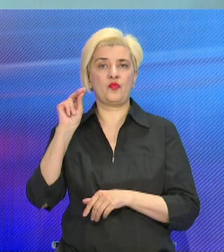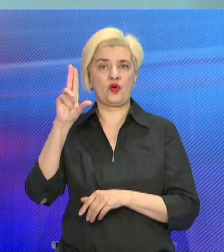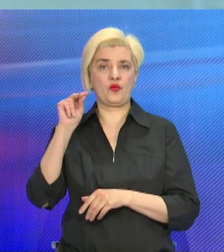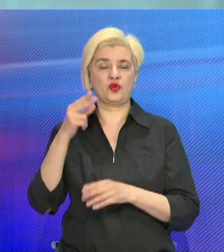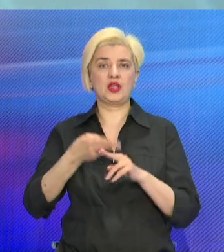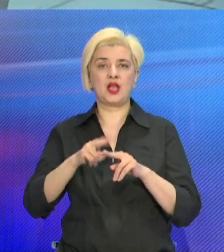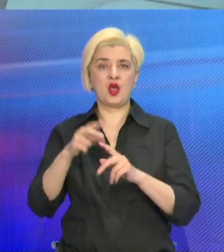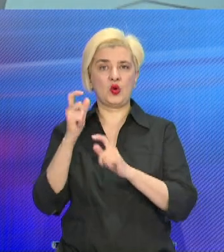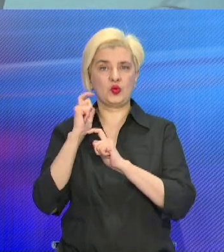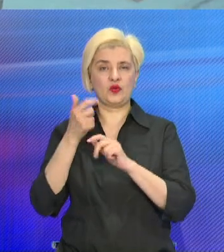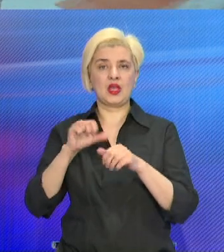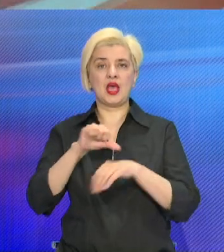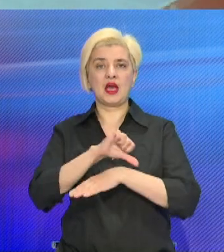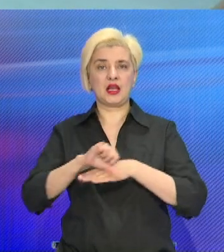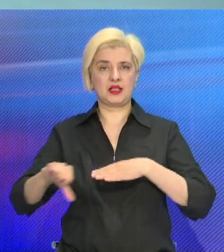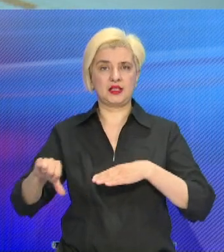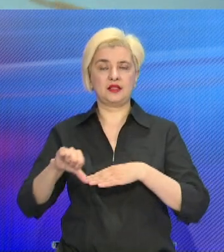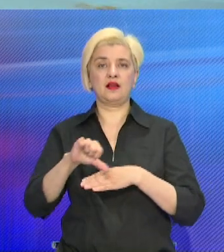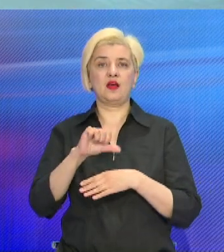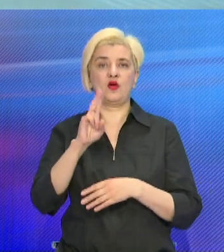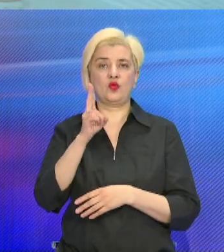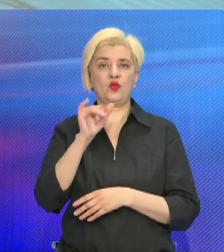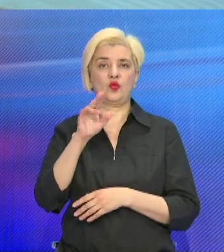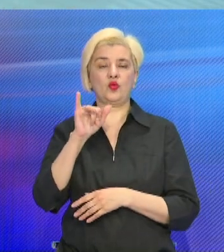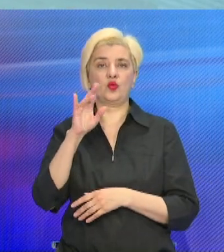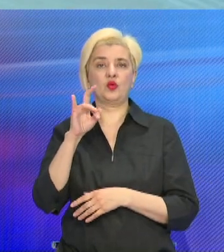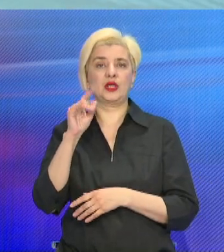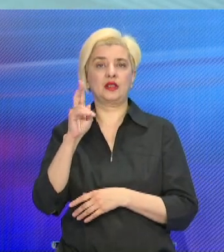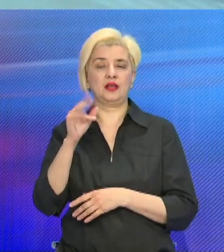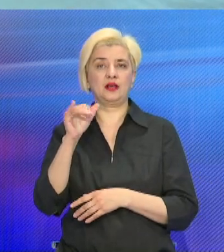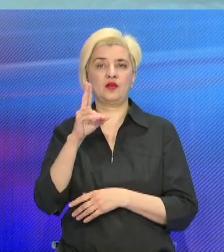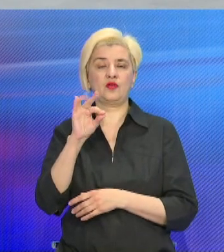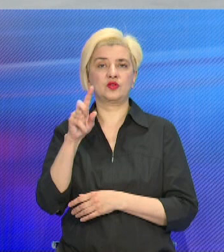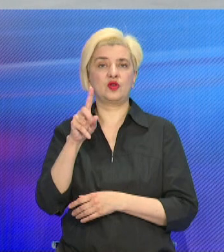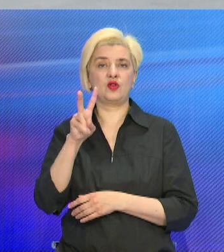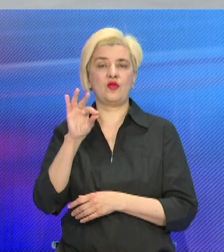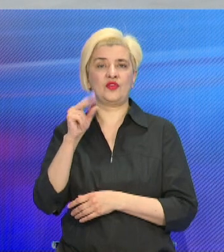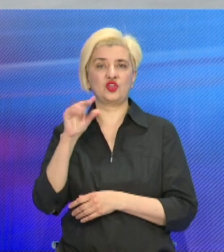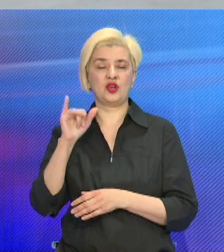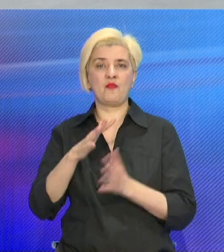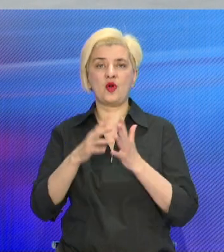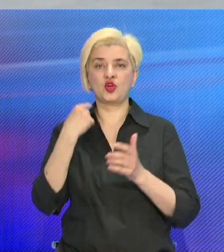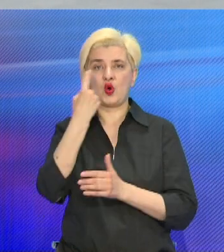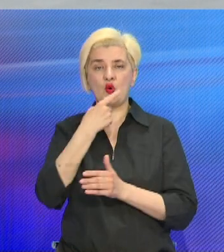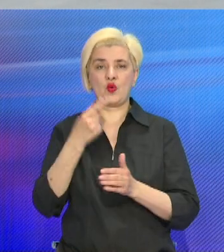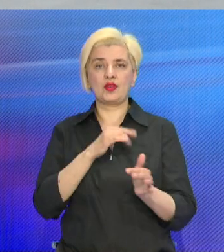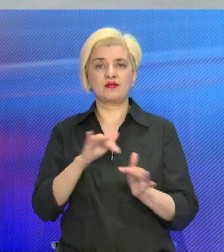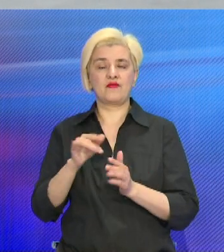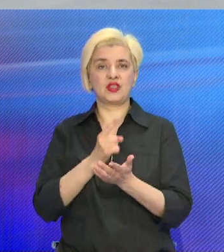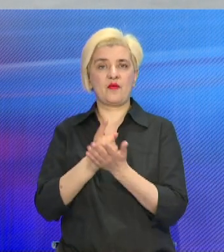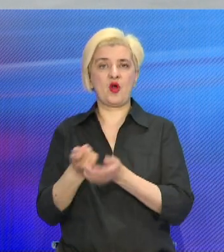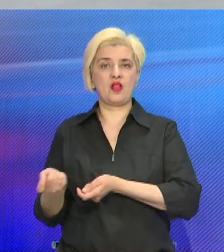для грузавікоў на мяжы з Беларусю – Кукурыкі Казловічы. Больш за год дзейнічае забарона на ўвоз у краіны